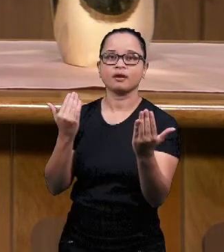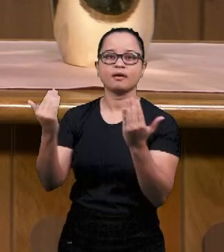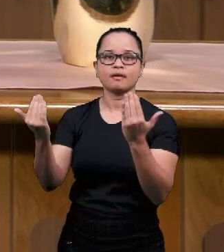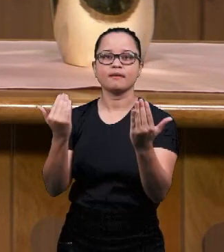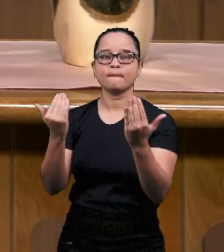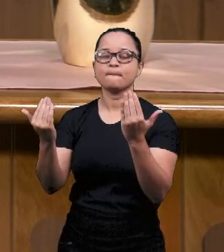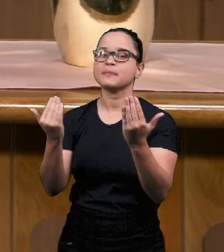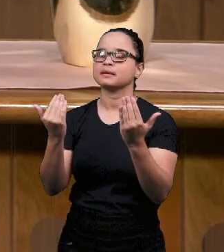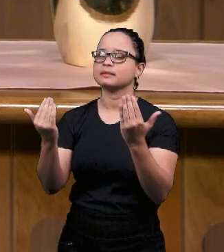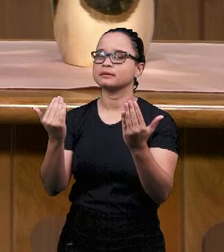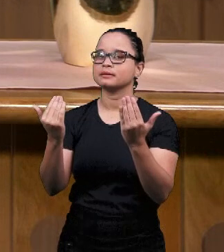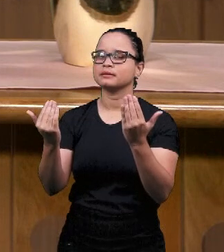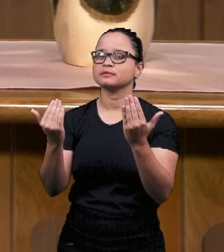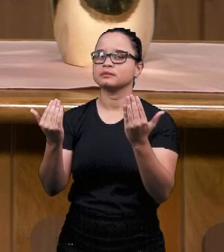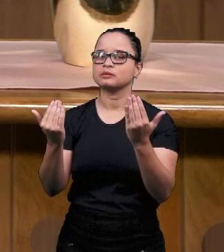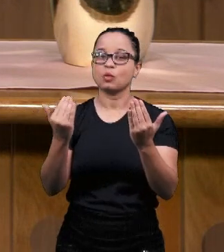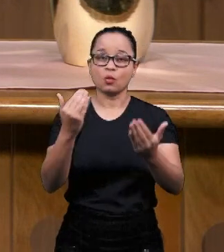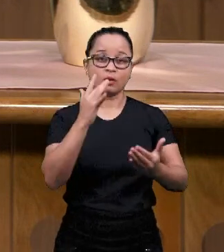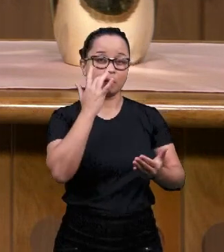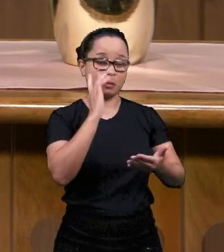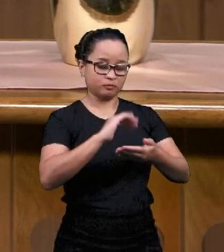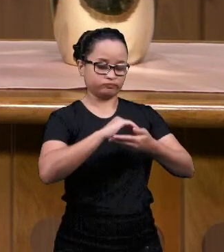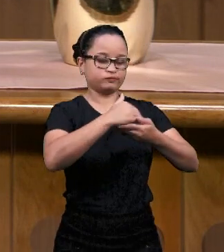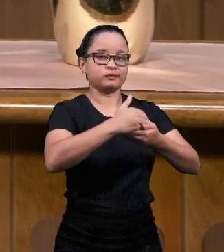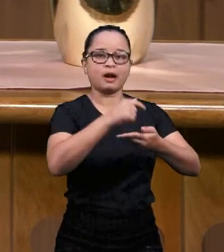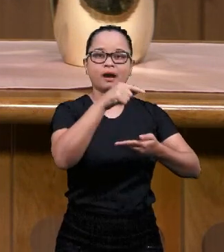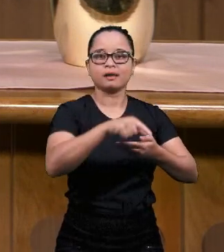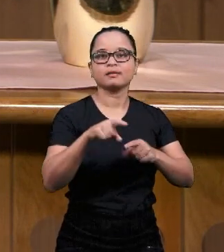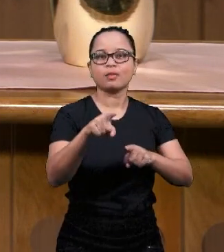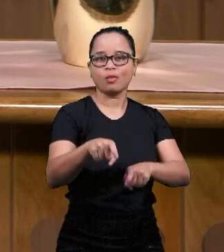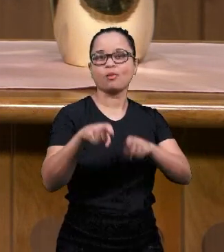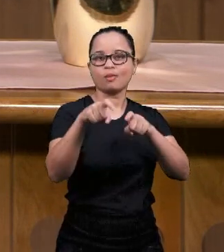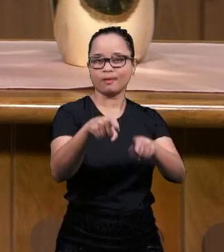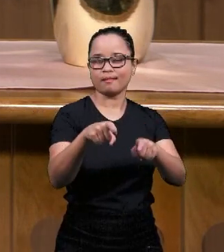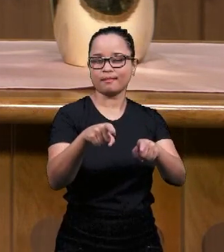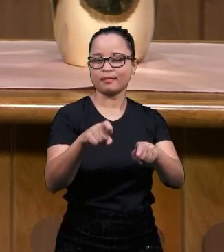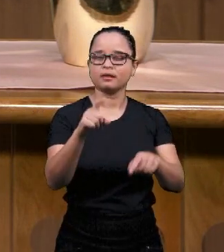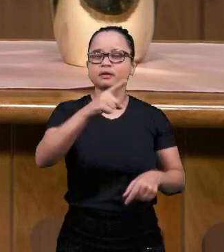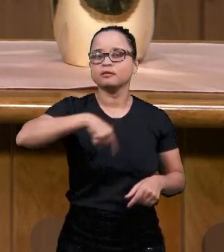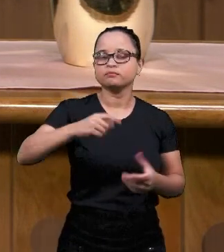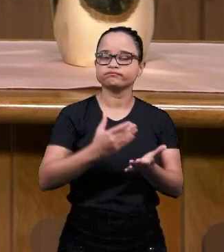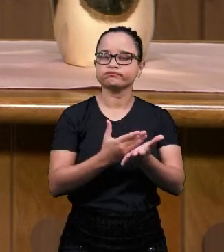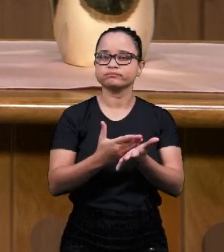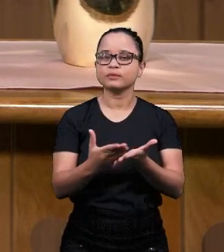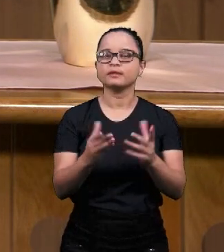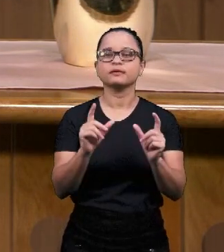на поле. И мы начинаем